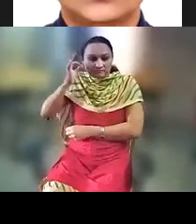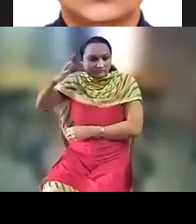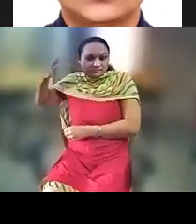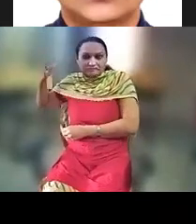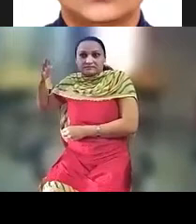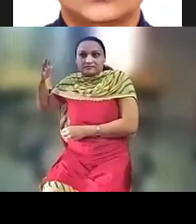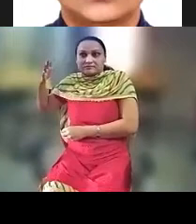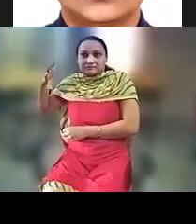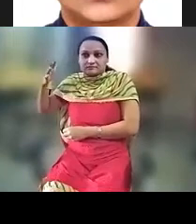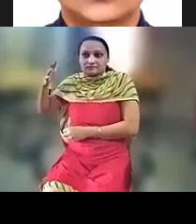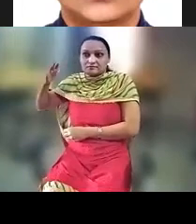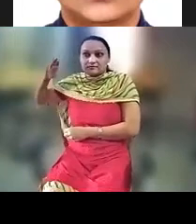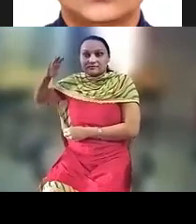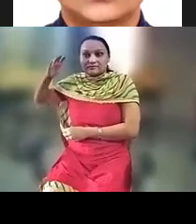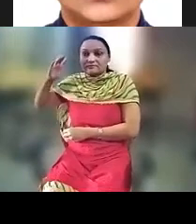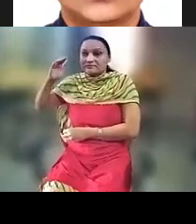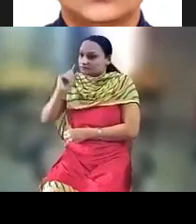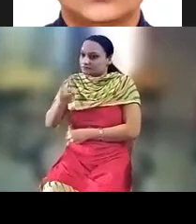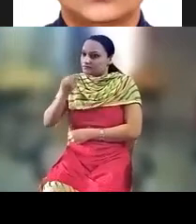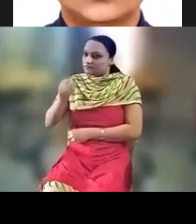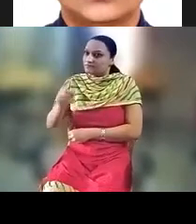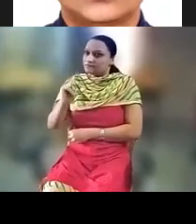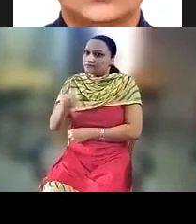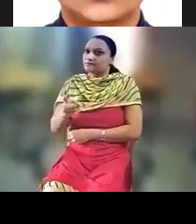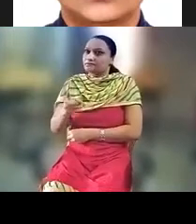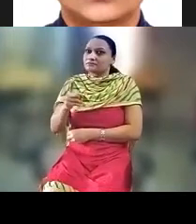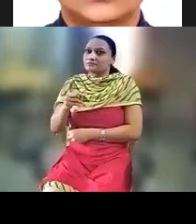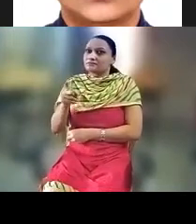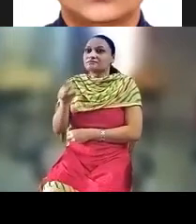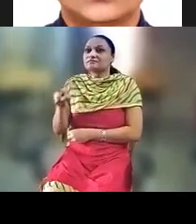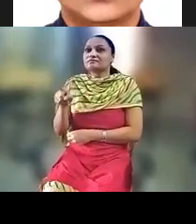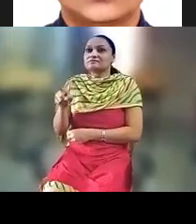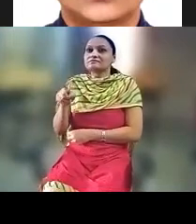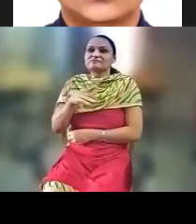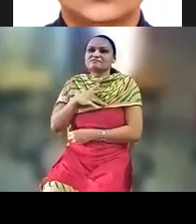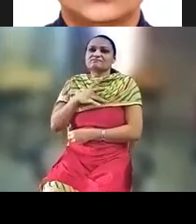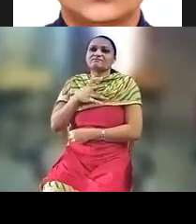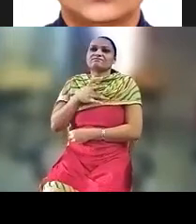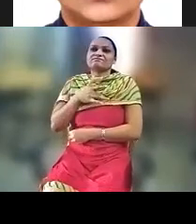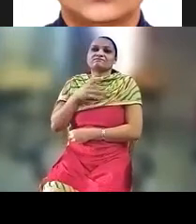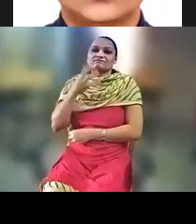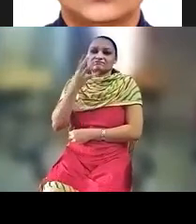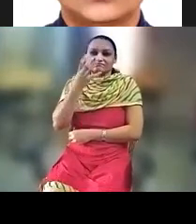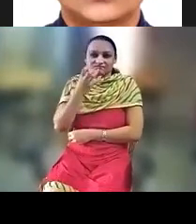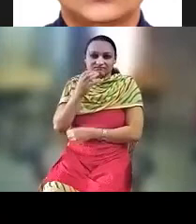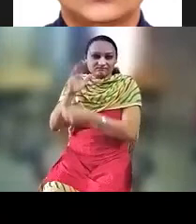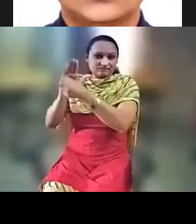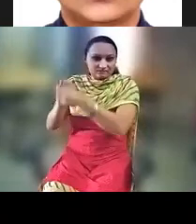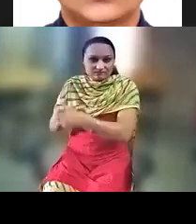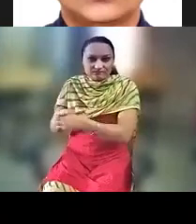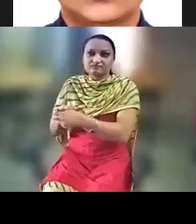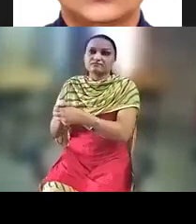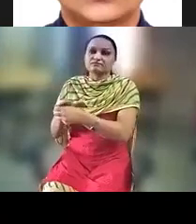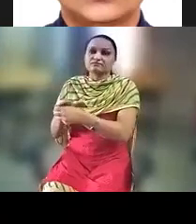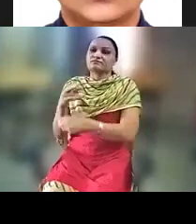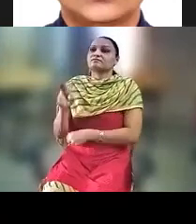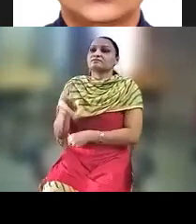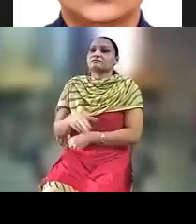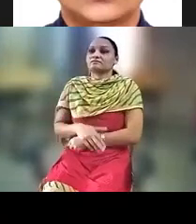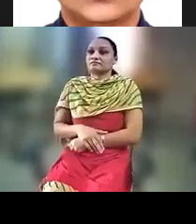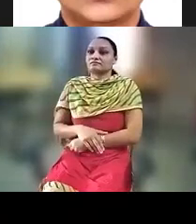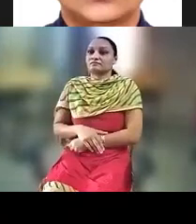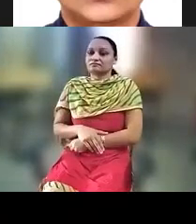या झिड़क रहा है या बच्चे की भावनाओं को आहत कर रहा है, वो सब भी बहुत कॉमन होता है। तो